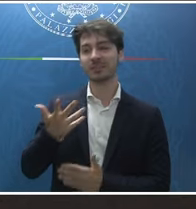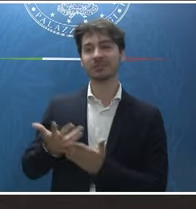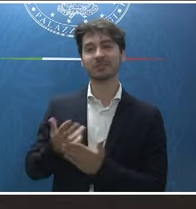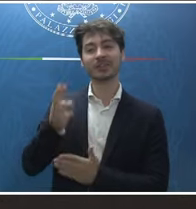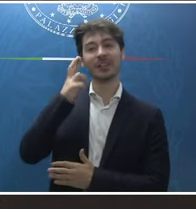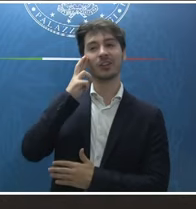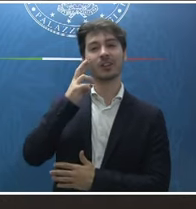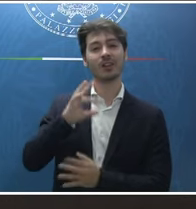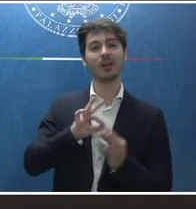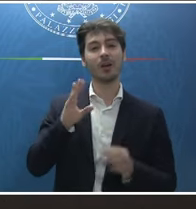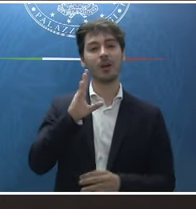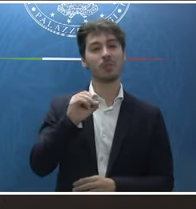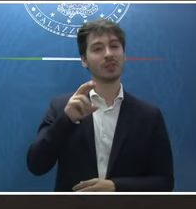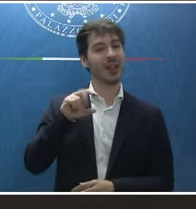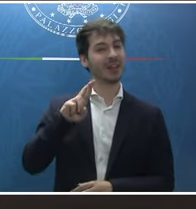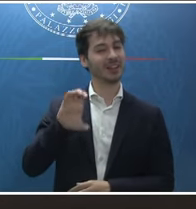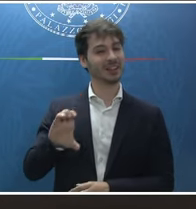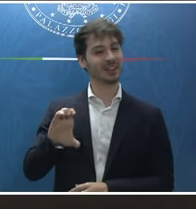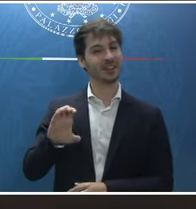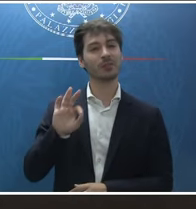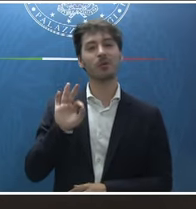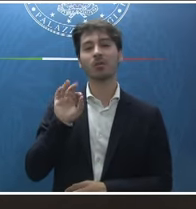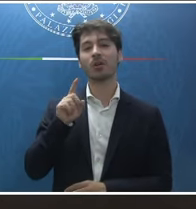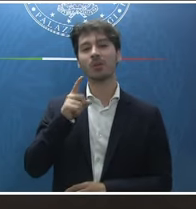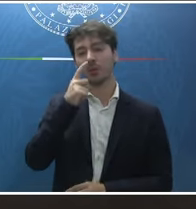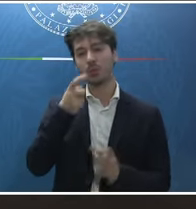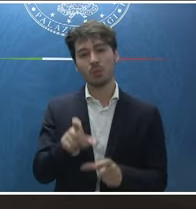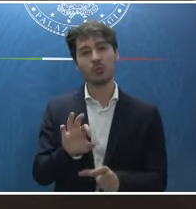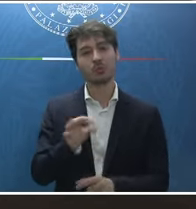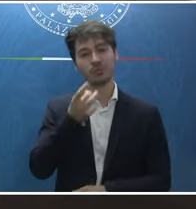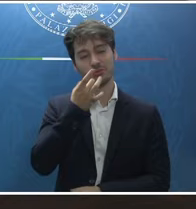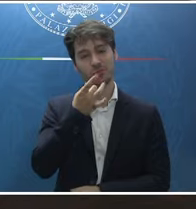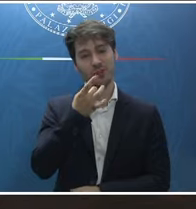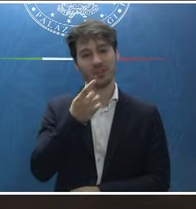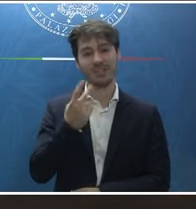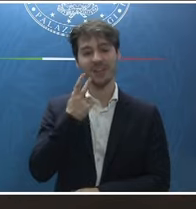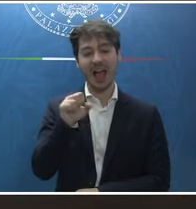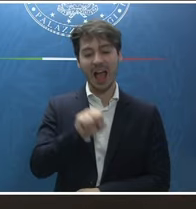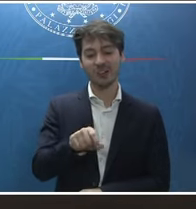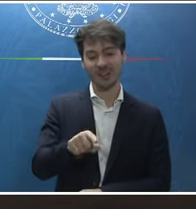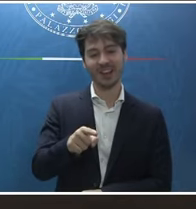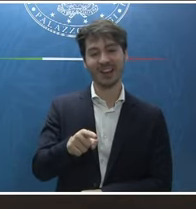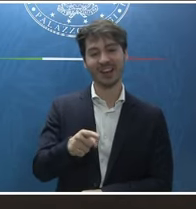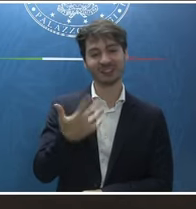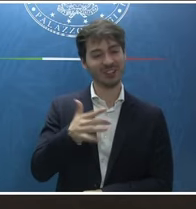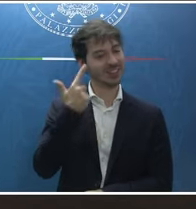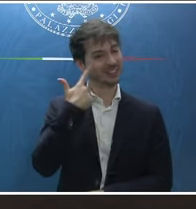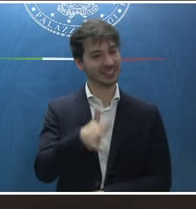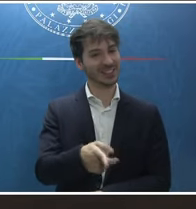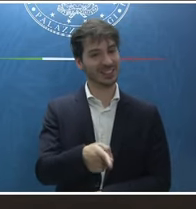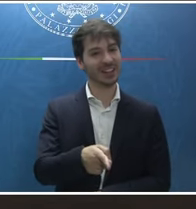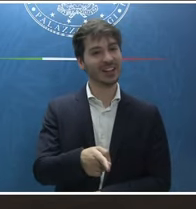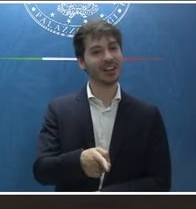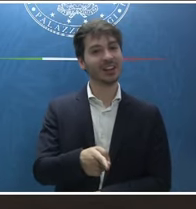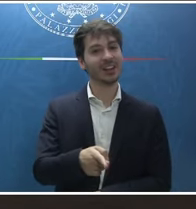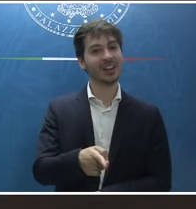da Baudelaire sulla droga e diceva, vedo Antonella, la mamma che annuisce, che se